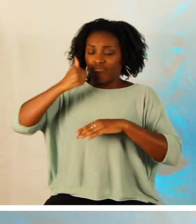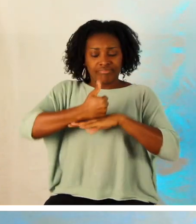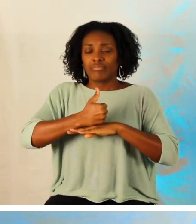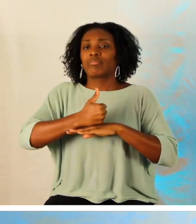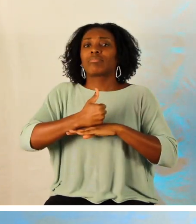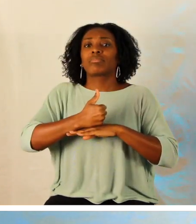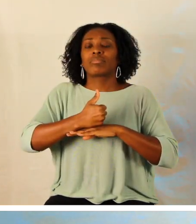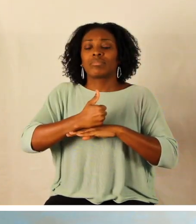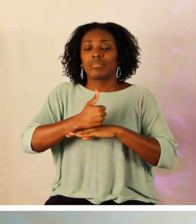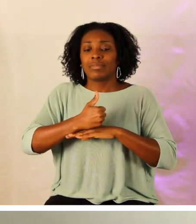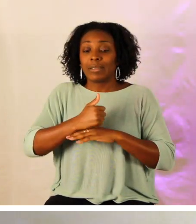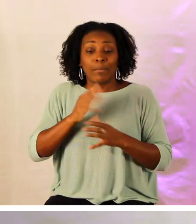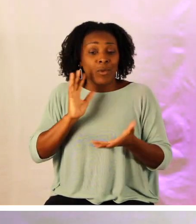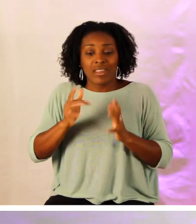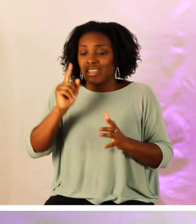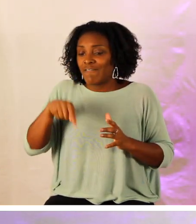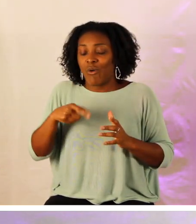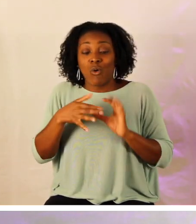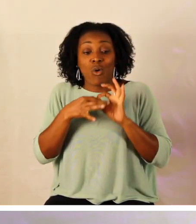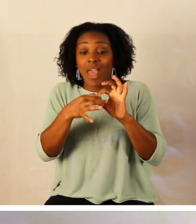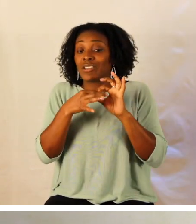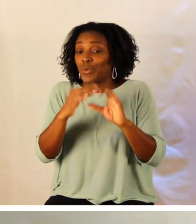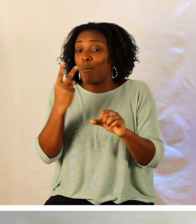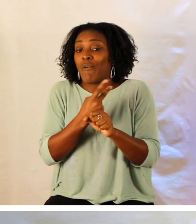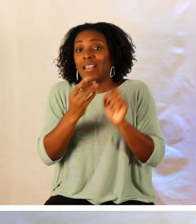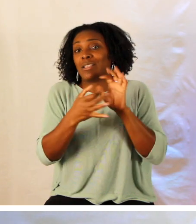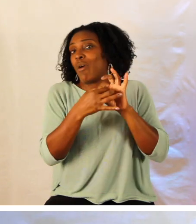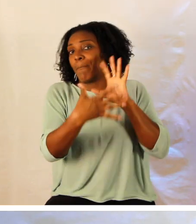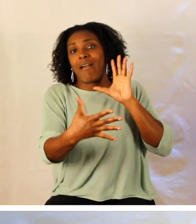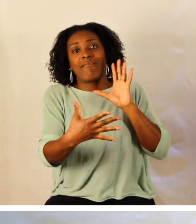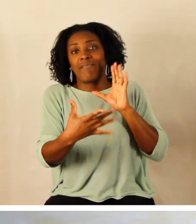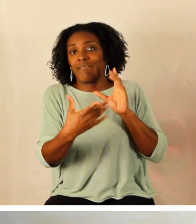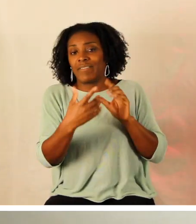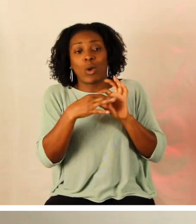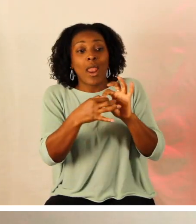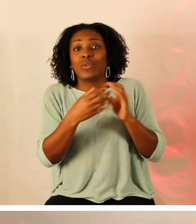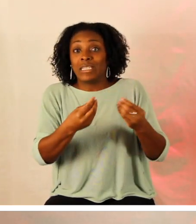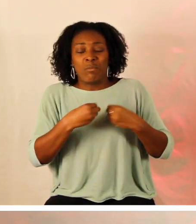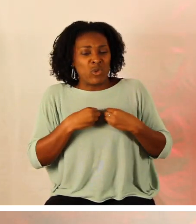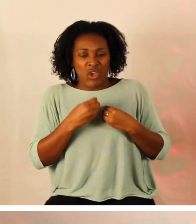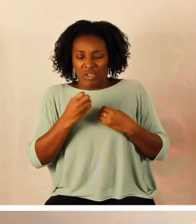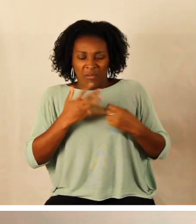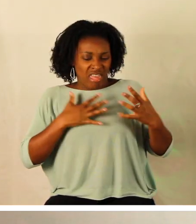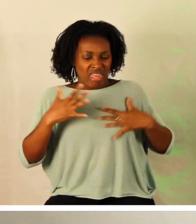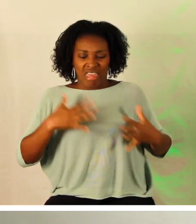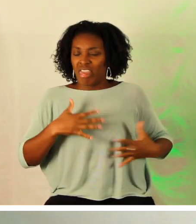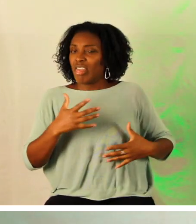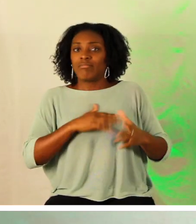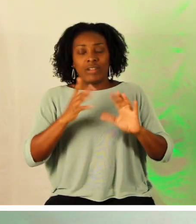Seigneur, si je dois laisser de côté peut-être des relations mauvaises qui me polluent en ce moment, Seigneur, je vais faire le tri dans ma